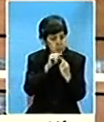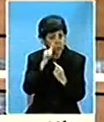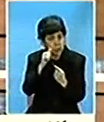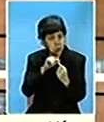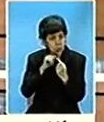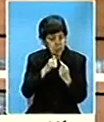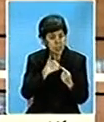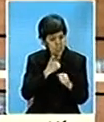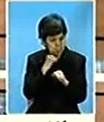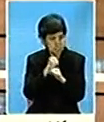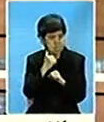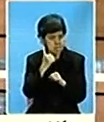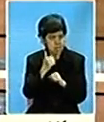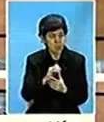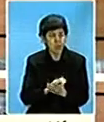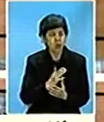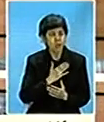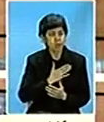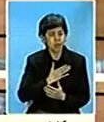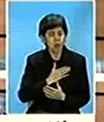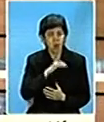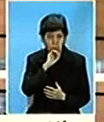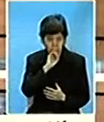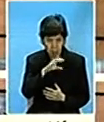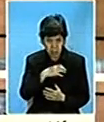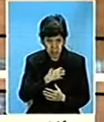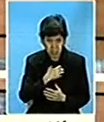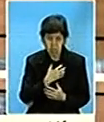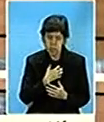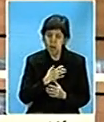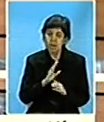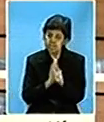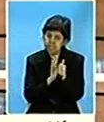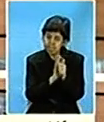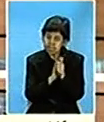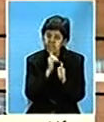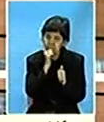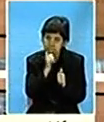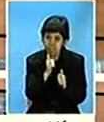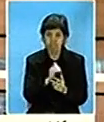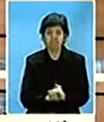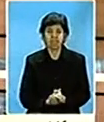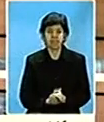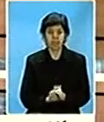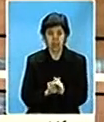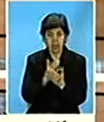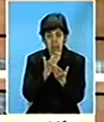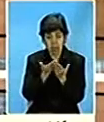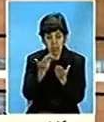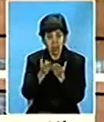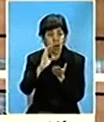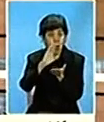ที่เกิดประเด็นขึ้นมาอย่างไรก็ตามผมยืนยันว่าให้กำลังใจท่านครับแต่ครับงบประมาณรายจ่าย